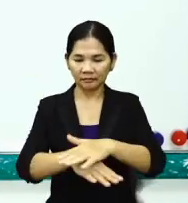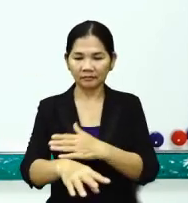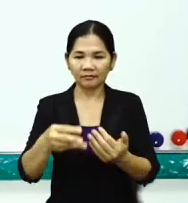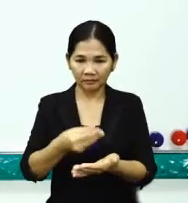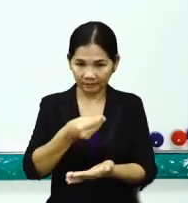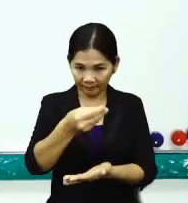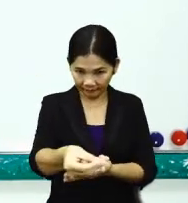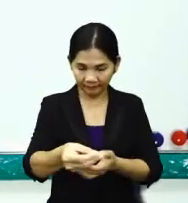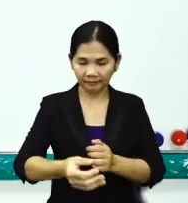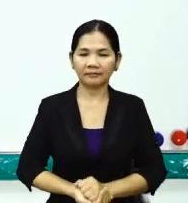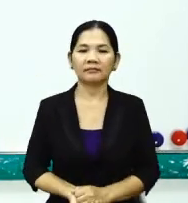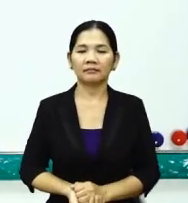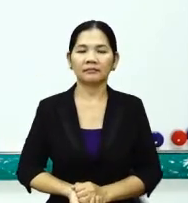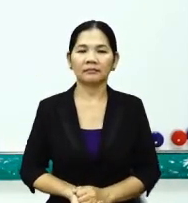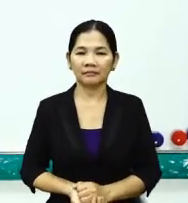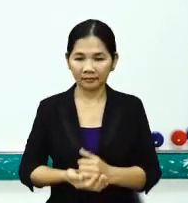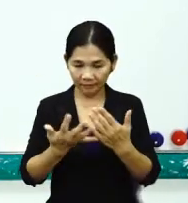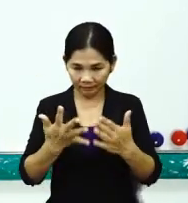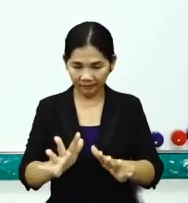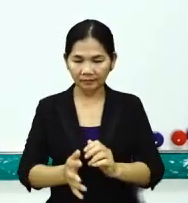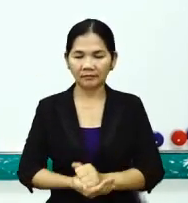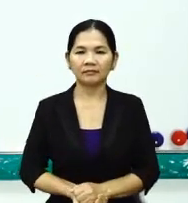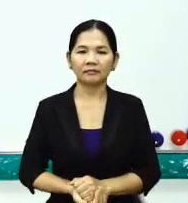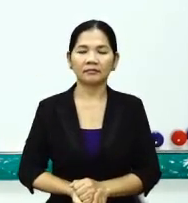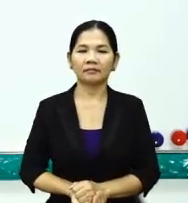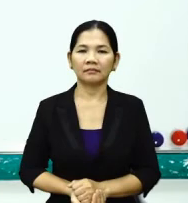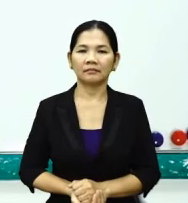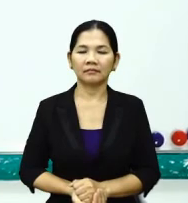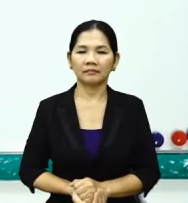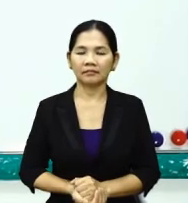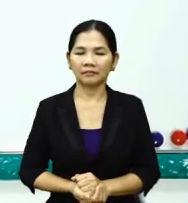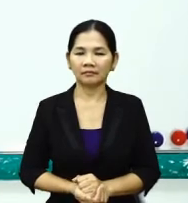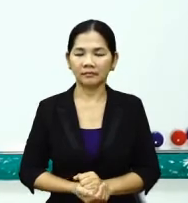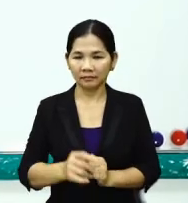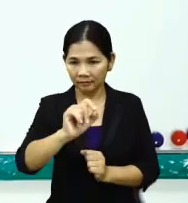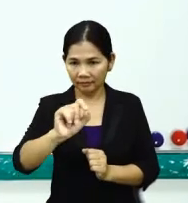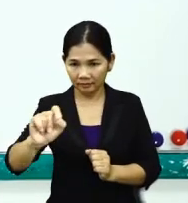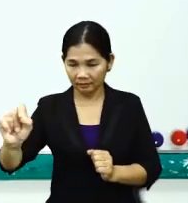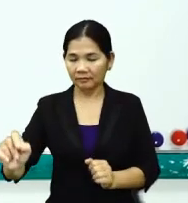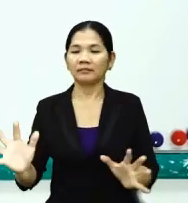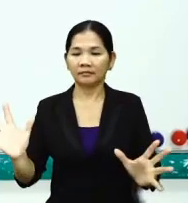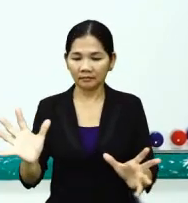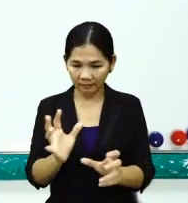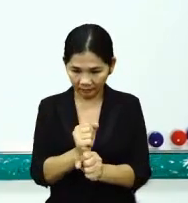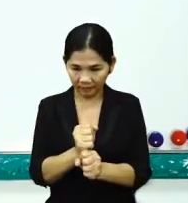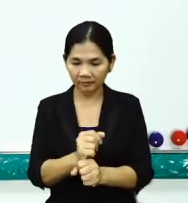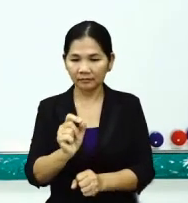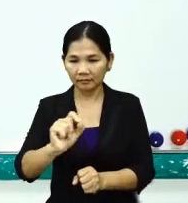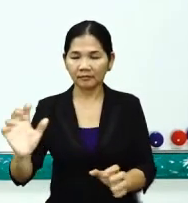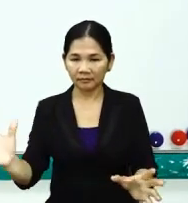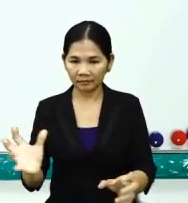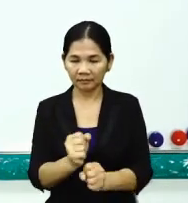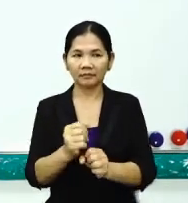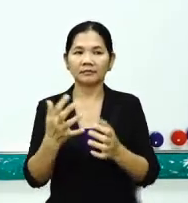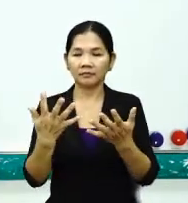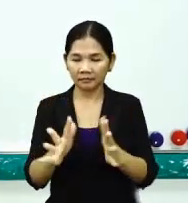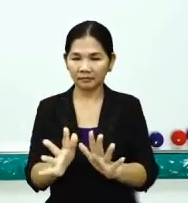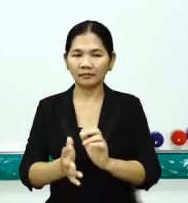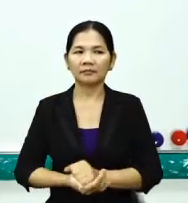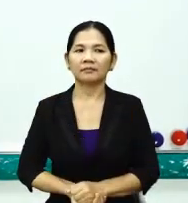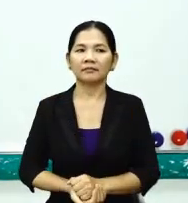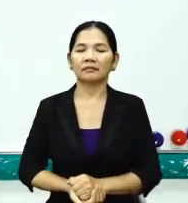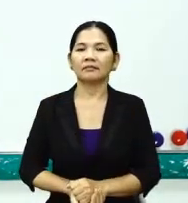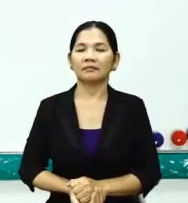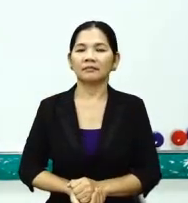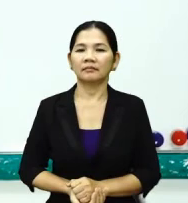tình chà được rồi hái chà bắt đầu bị con xe chọp chà chà con xe chọp được rồi hái nè con